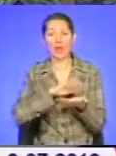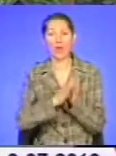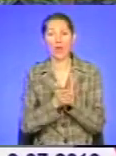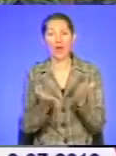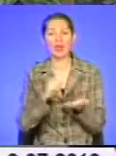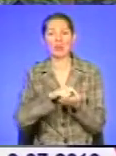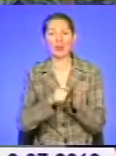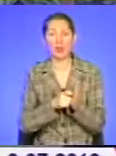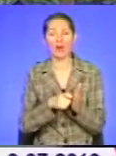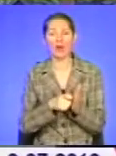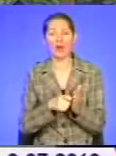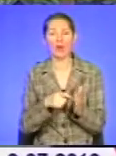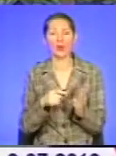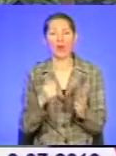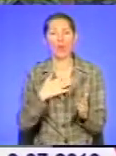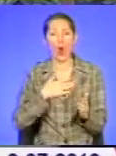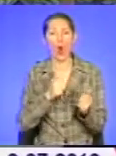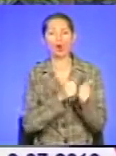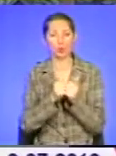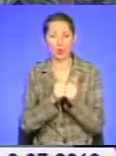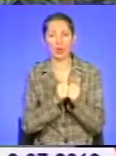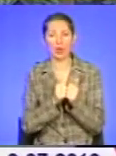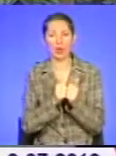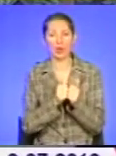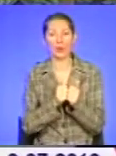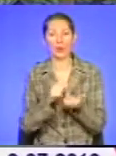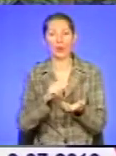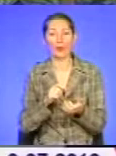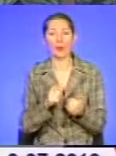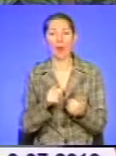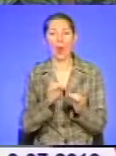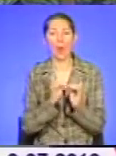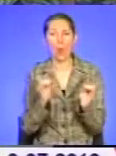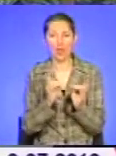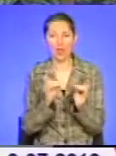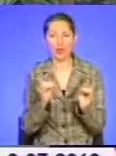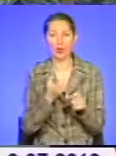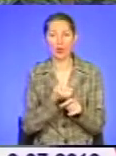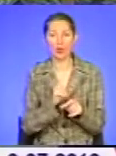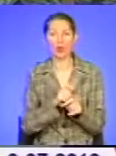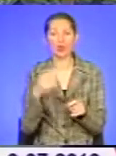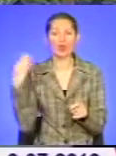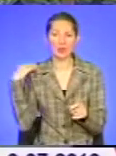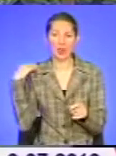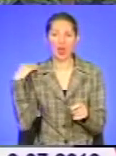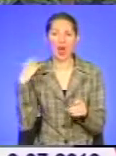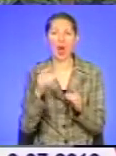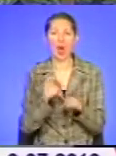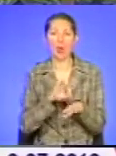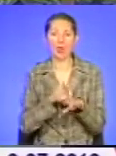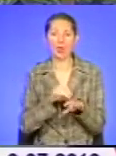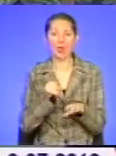кімнатах в одного мого сусіда по кімнаті, ну не по кімнаті, а по ліжку дуже спина боліла, бо в нього